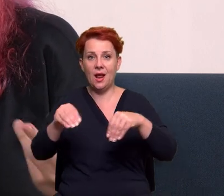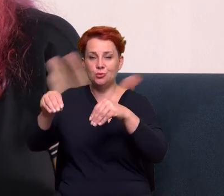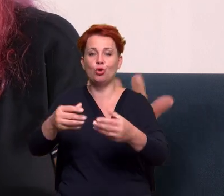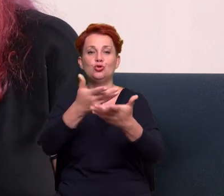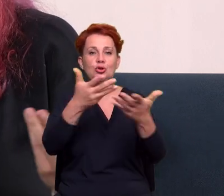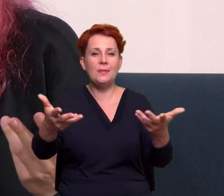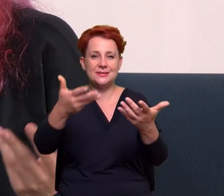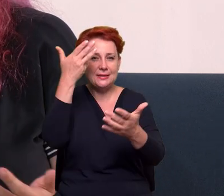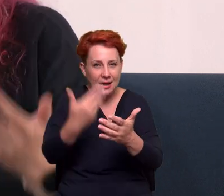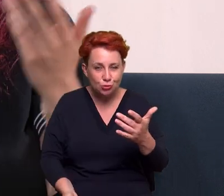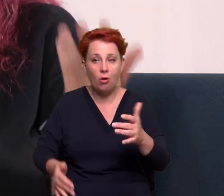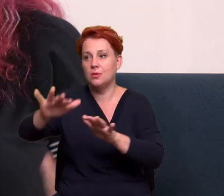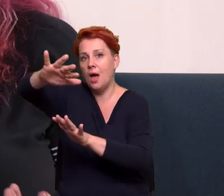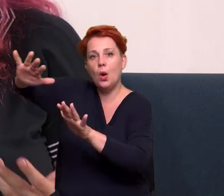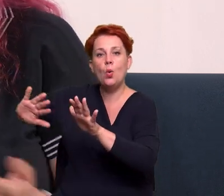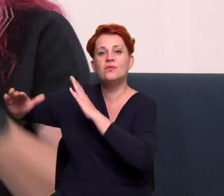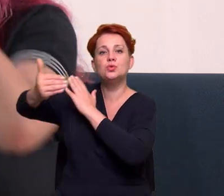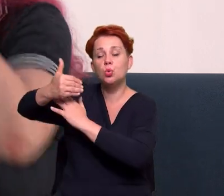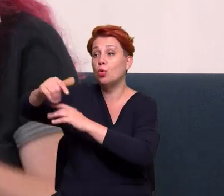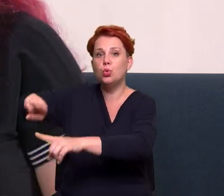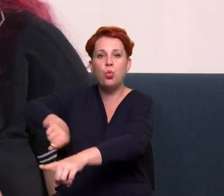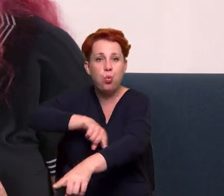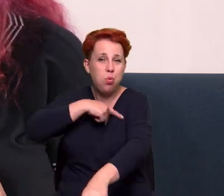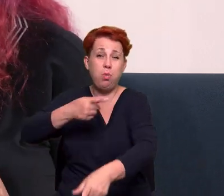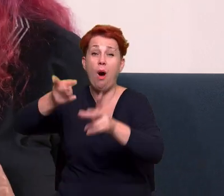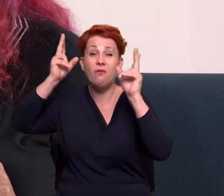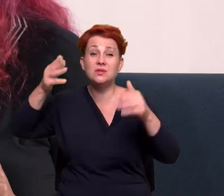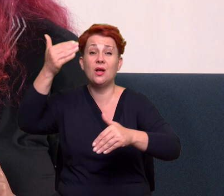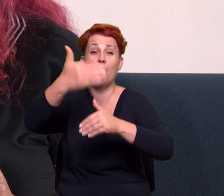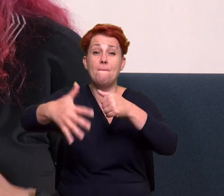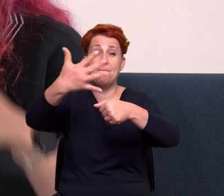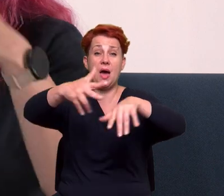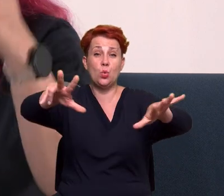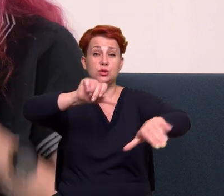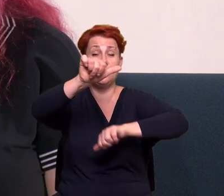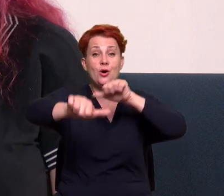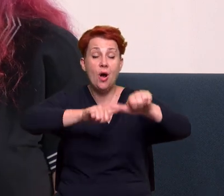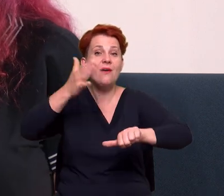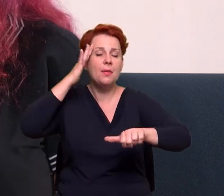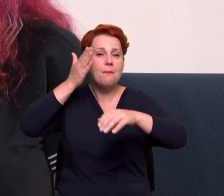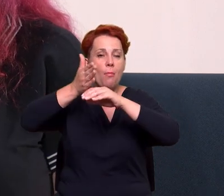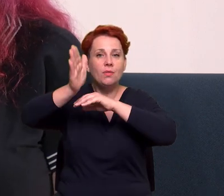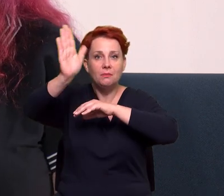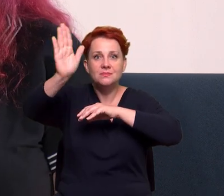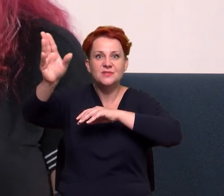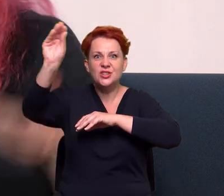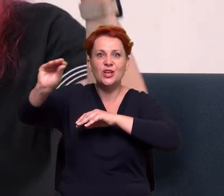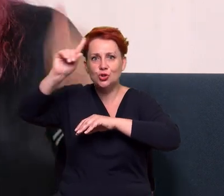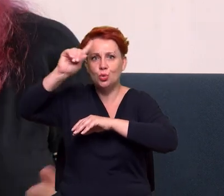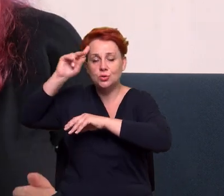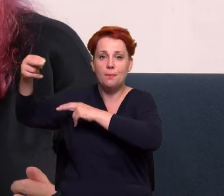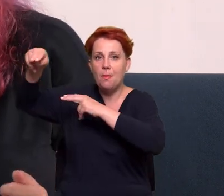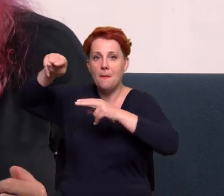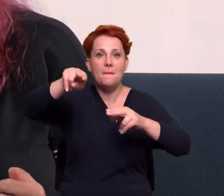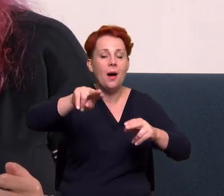ziem utraconych, z tych tak zwanych kresów, ona trwa bardzo długo. Ona się oficjalnie kończy w 1958 roku, a wiemy, że jeszcze później przecież osoby przyjeżdżają. I teraz tu